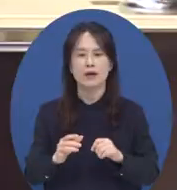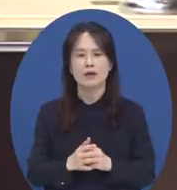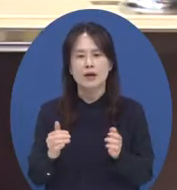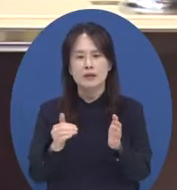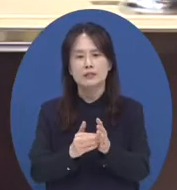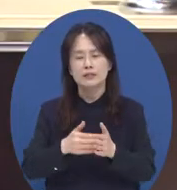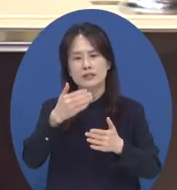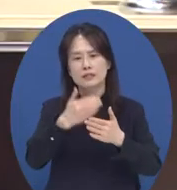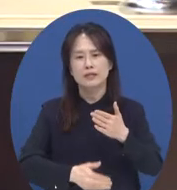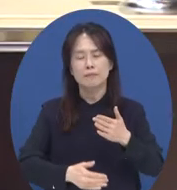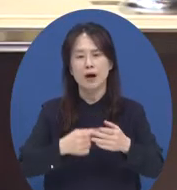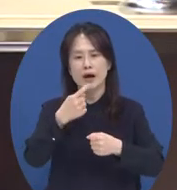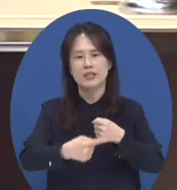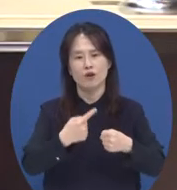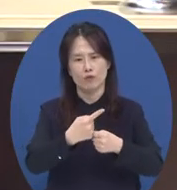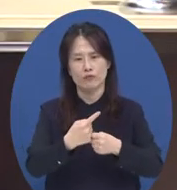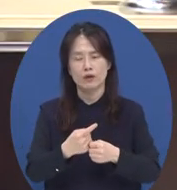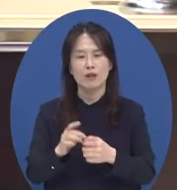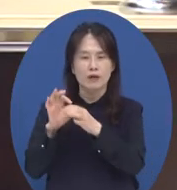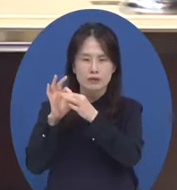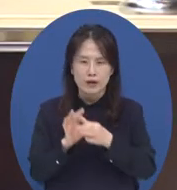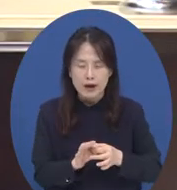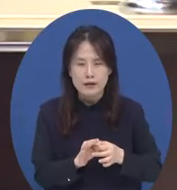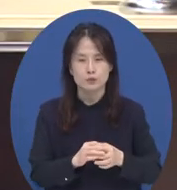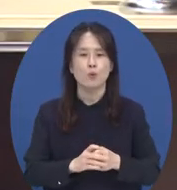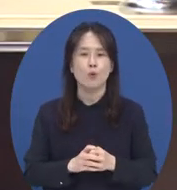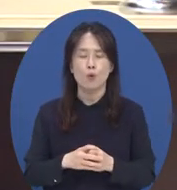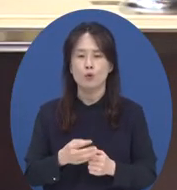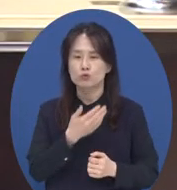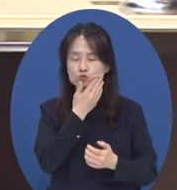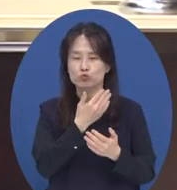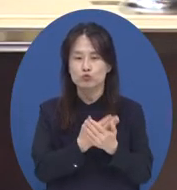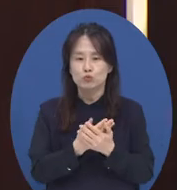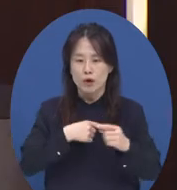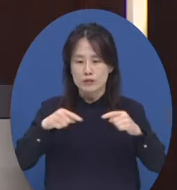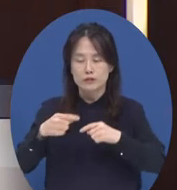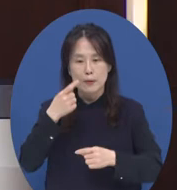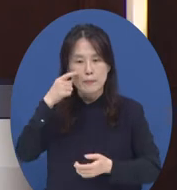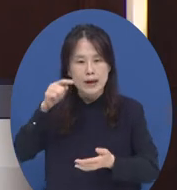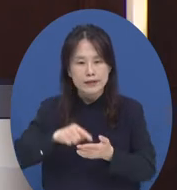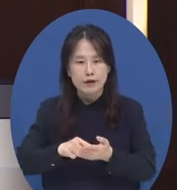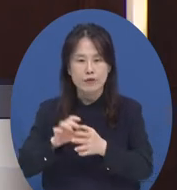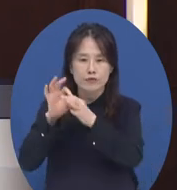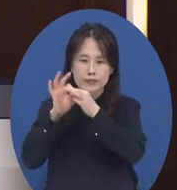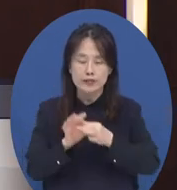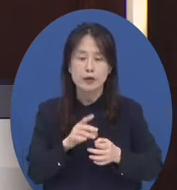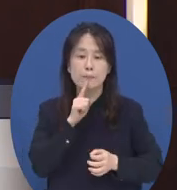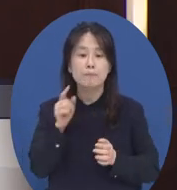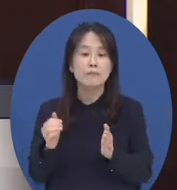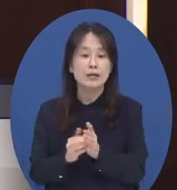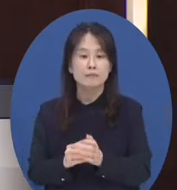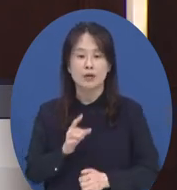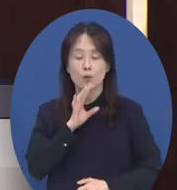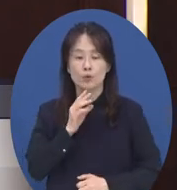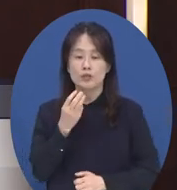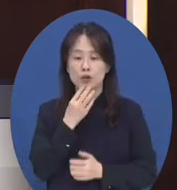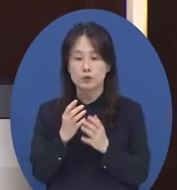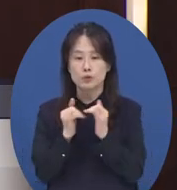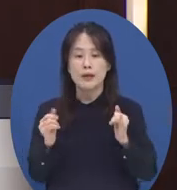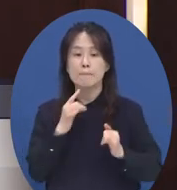않았다며 민생 정책을 끊임없이 발굴하고 시행하겠다고 약속했습니다. 오직 도민만